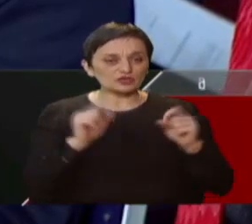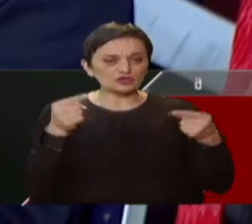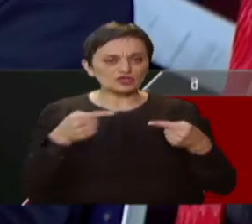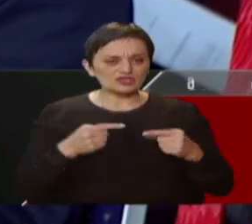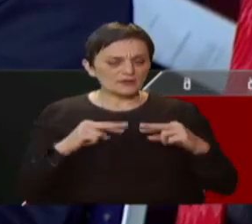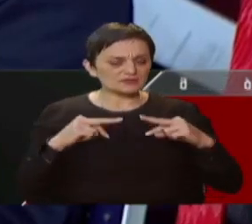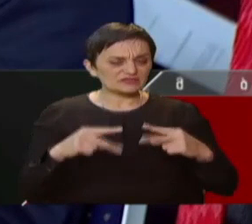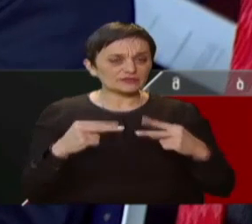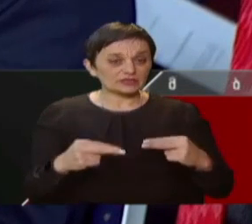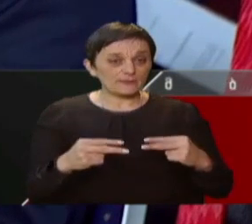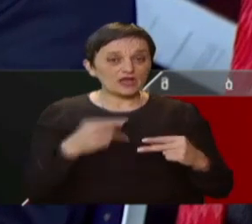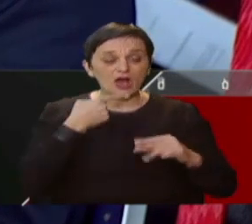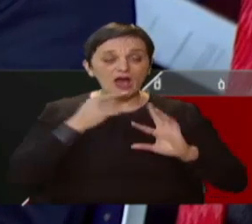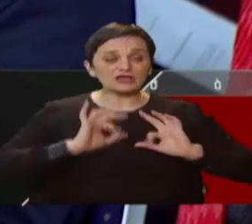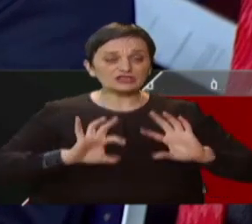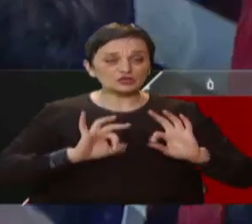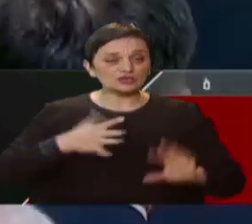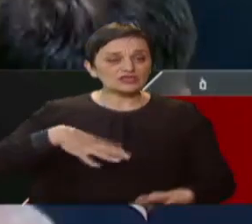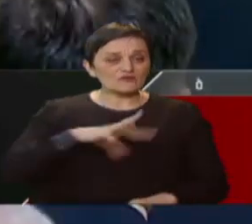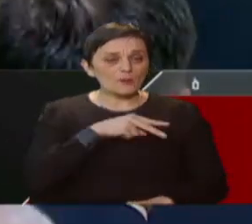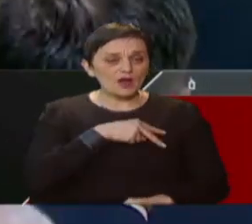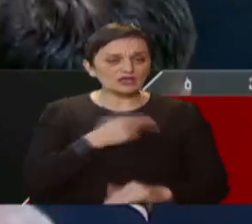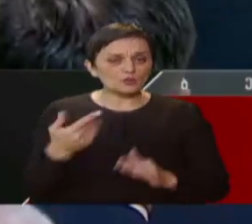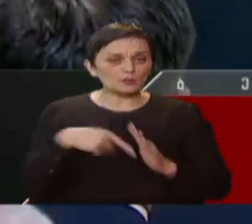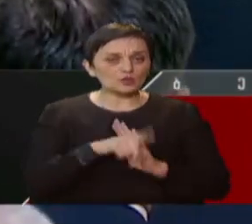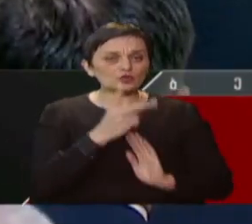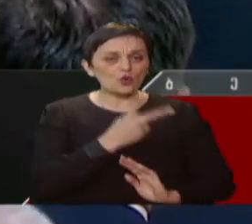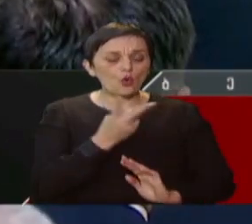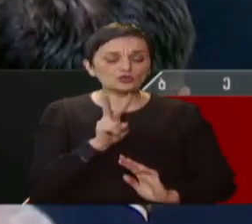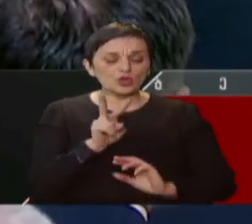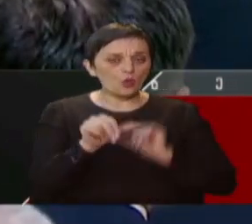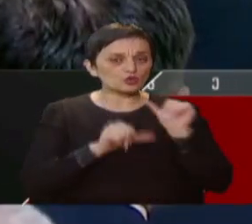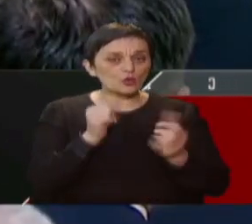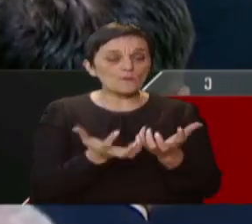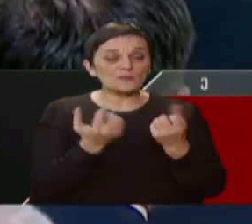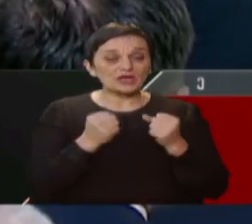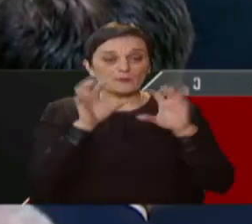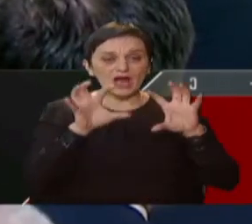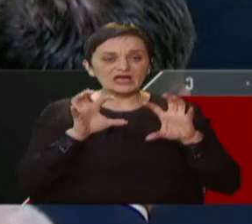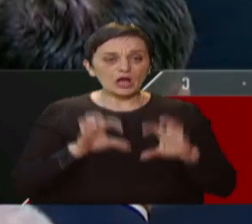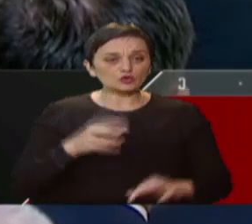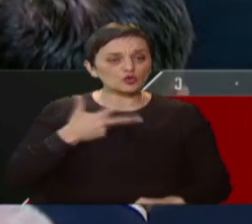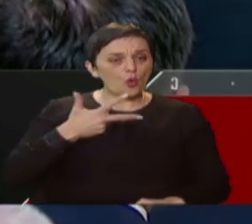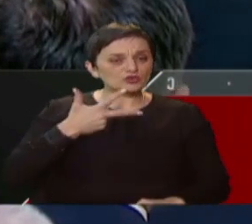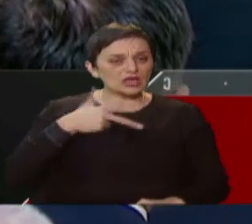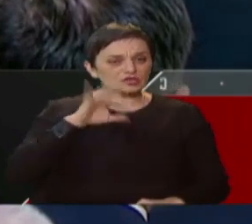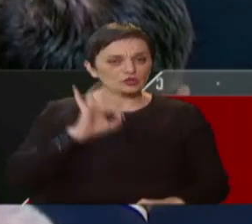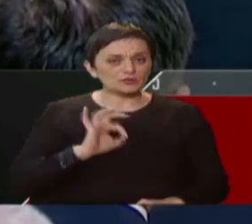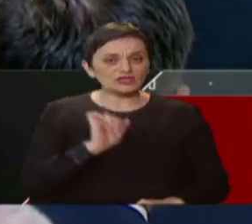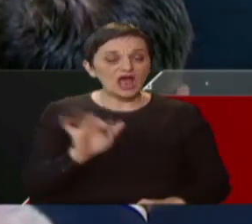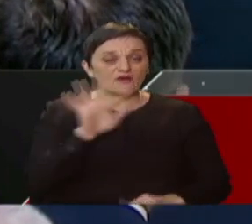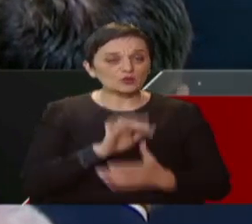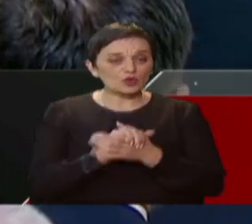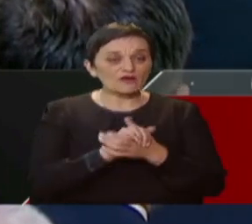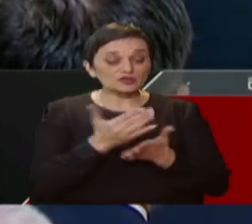sulebe. Axa nici nu avem, s-a cartos parlamentis mier, ori este sozda, ori cels, mirebuli canonebis, odzdati procenti,